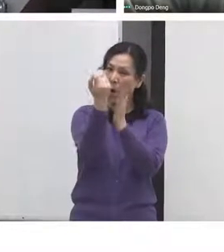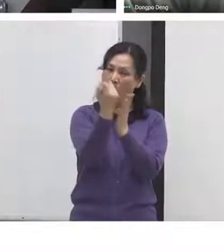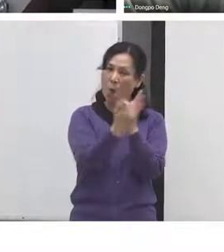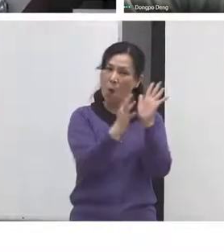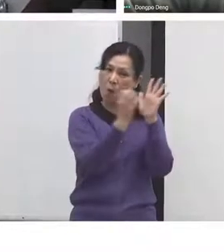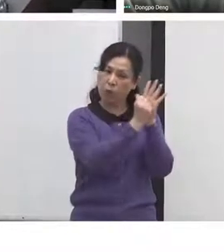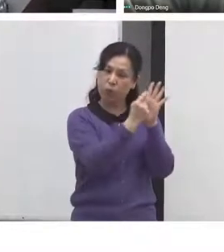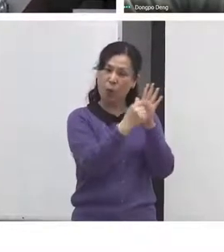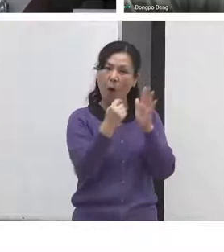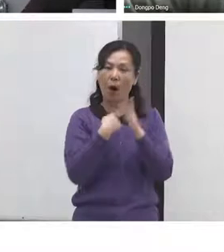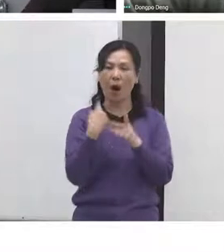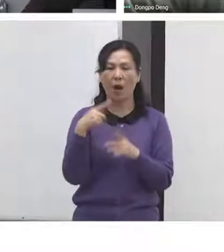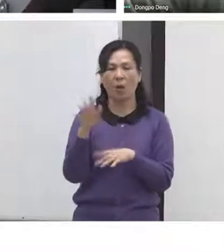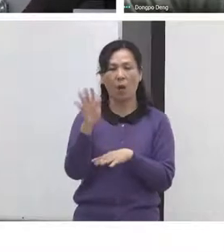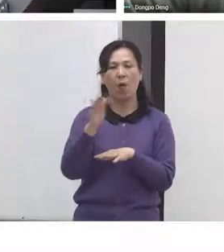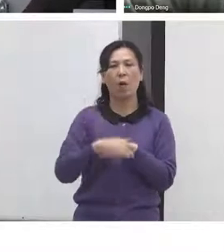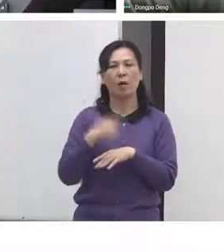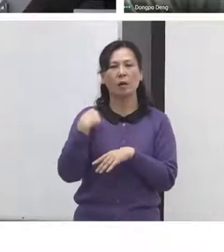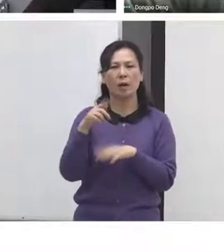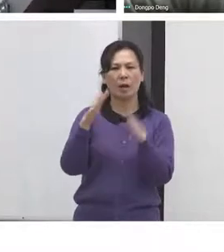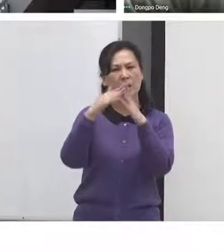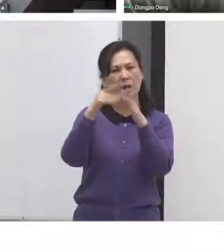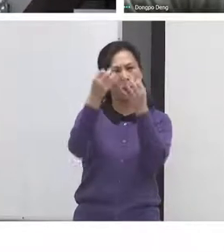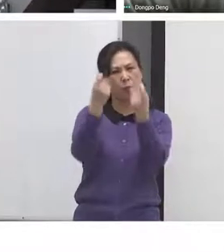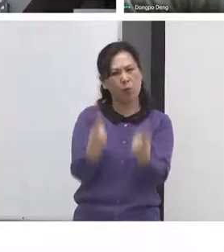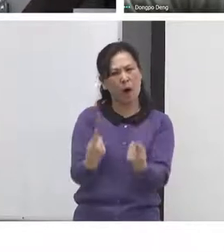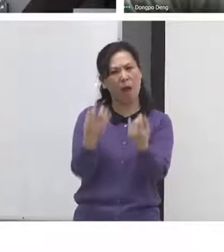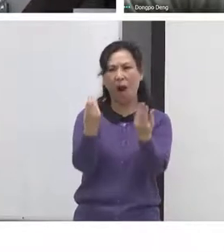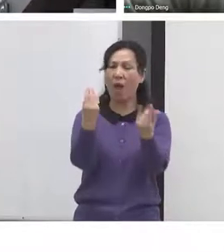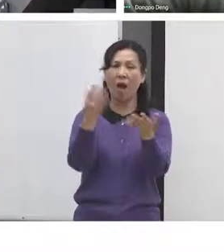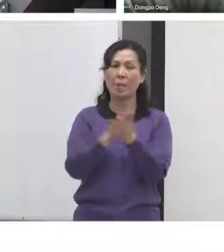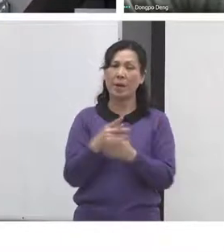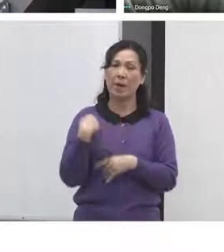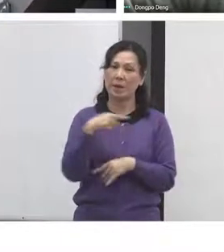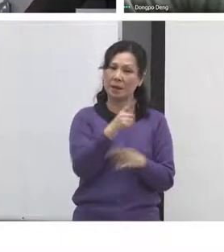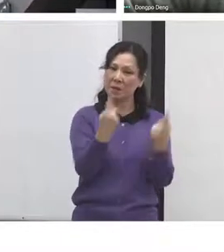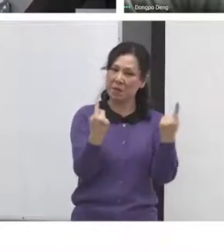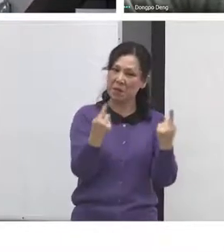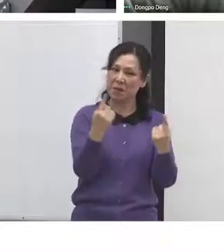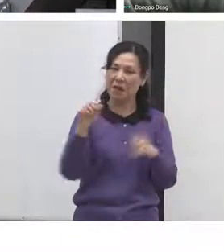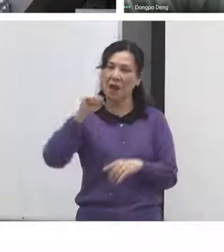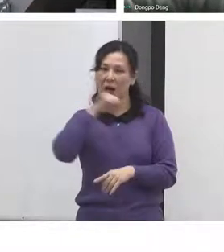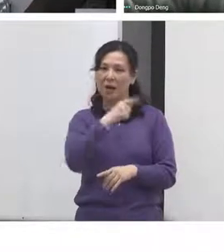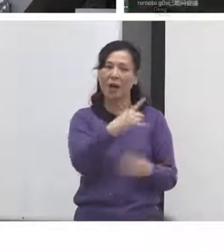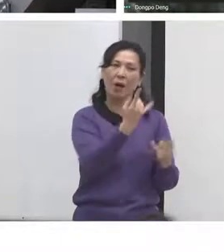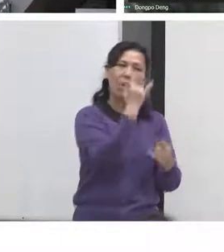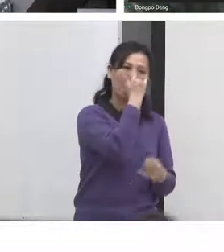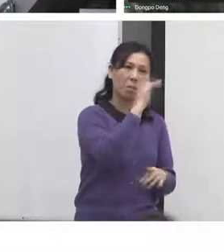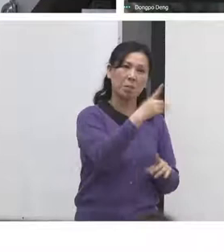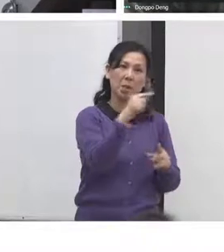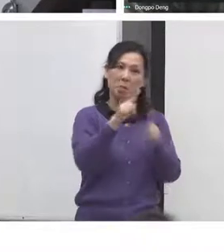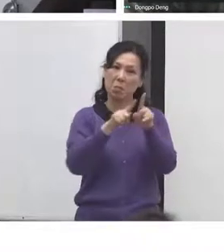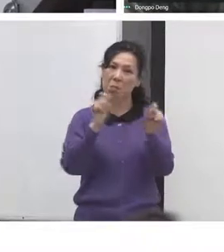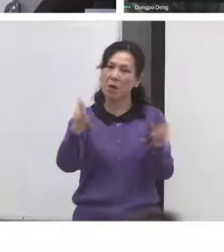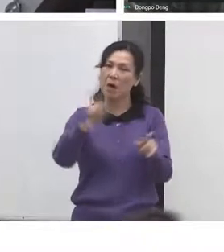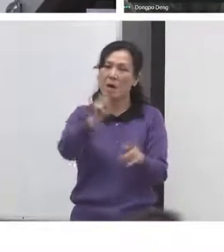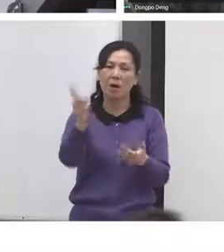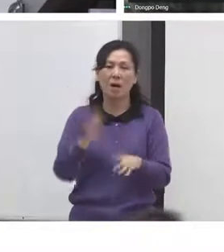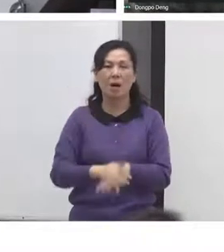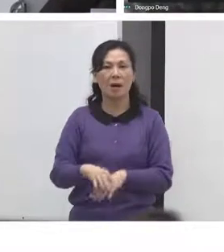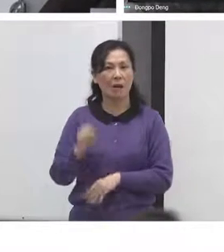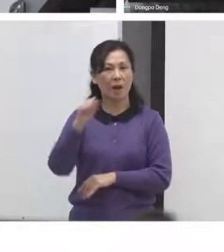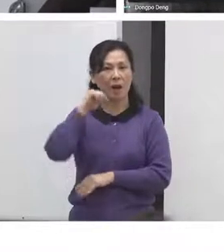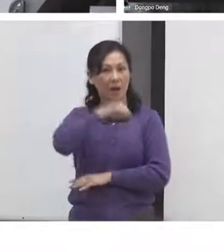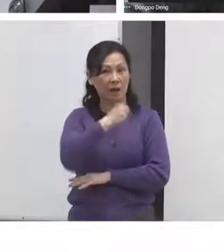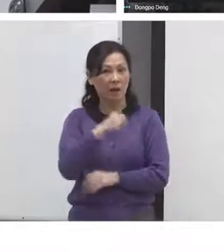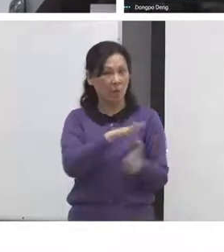温，请问能不能稍微比较一下台湾和德国的实价登录有哪些差异，另外还有哪些重点是台湾可以跟德